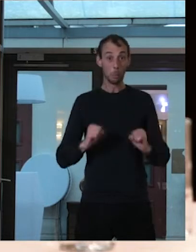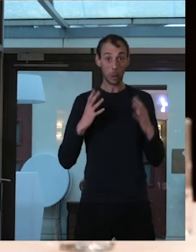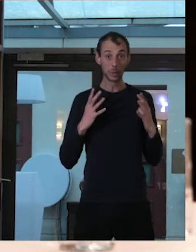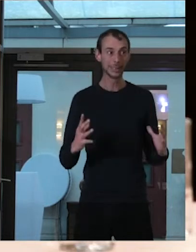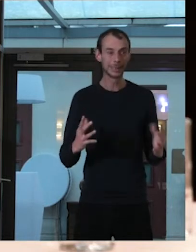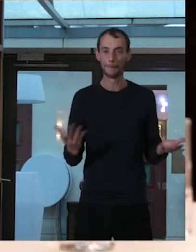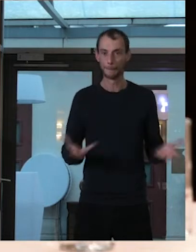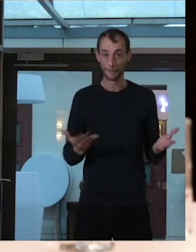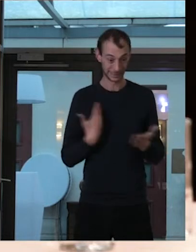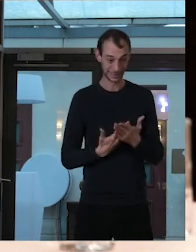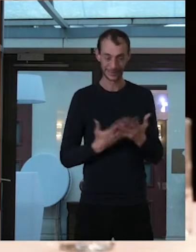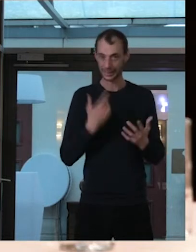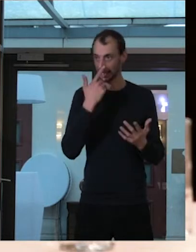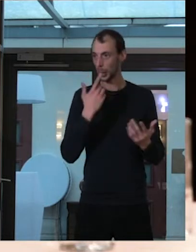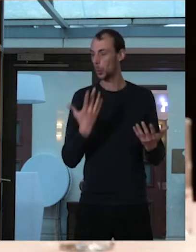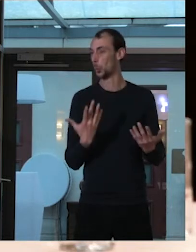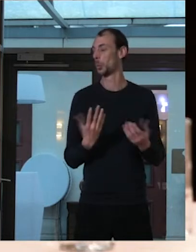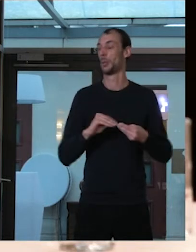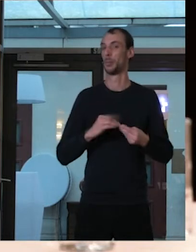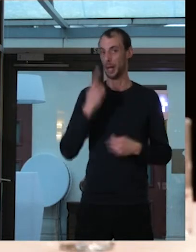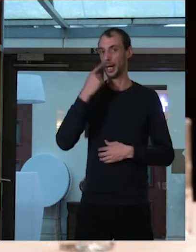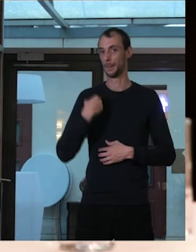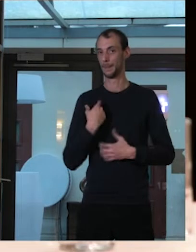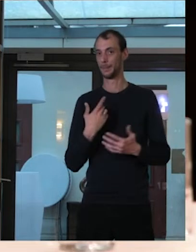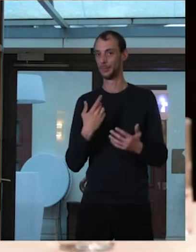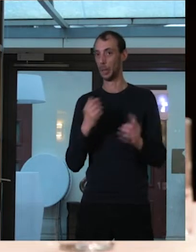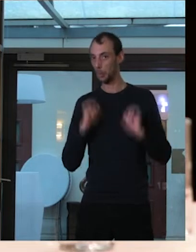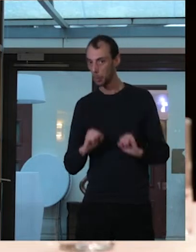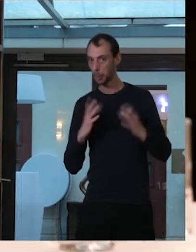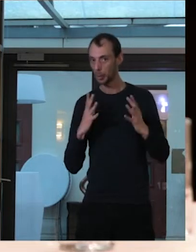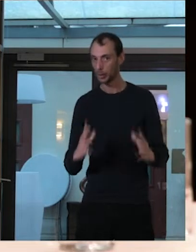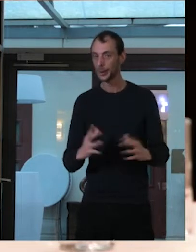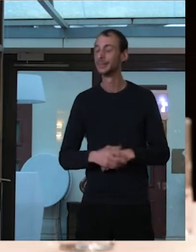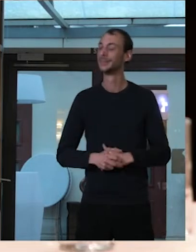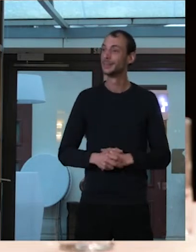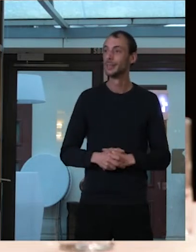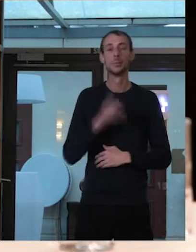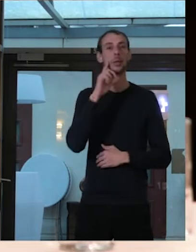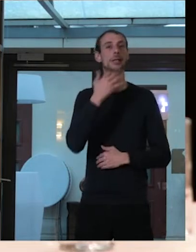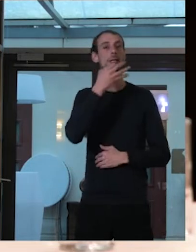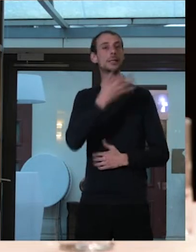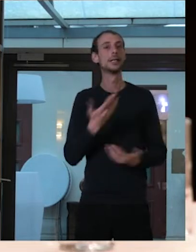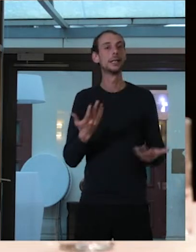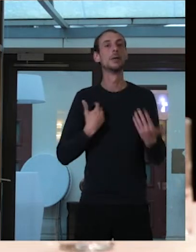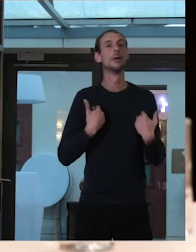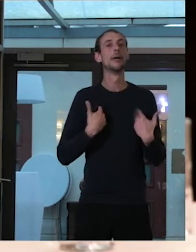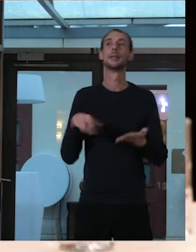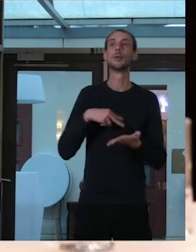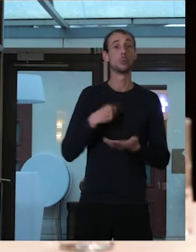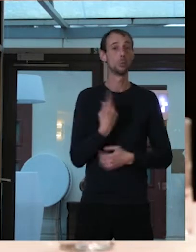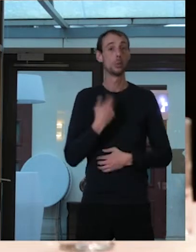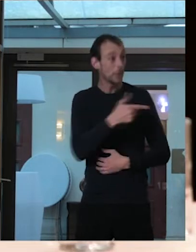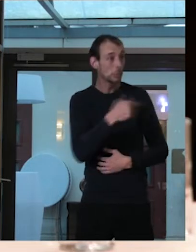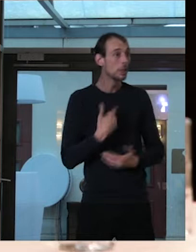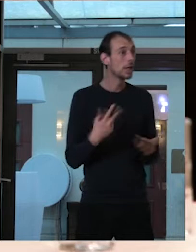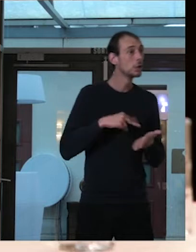qui me pose vraiment problème parce que déjà, quand je dis que je suis danseuse, c'est « oui, mais tu danses où ?»« T'as dansé où ?»«